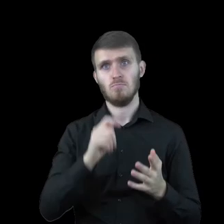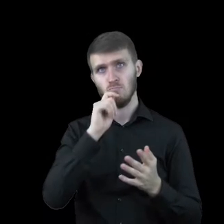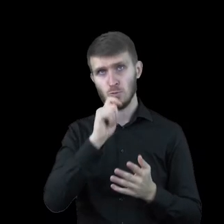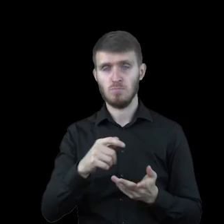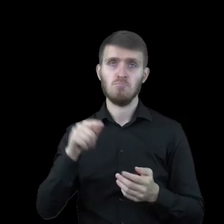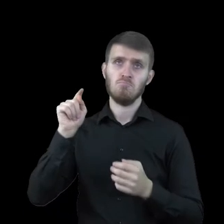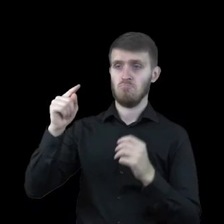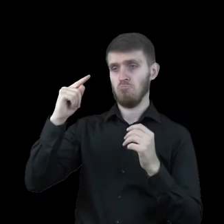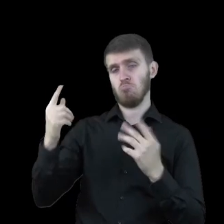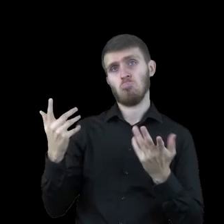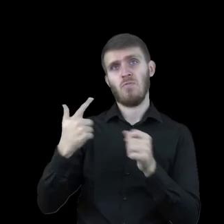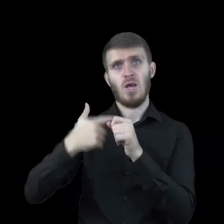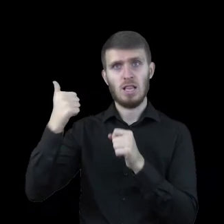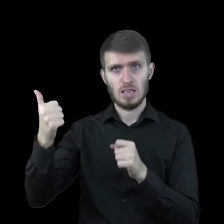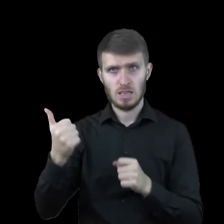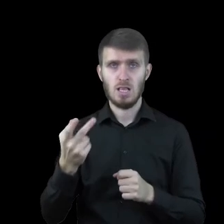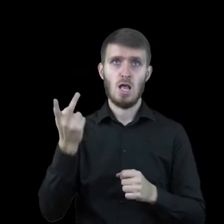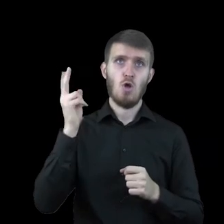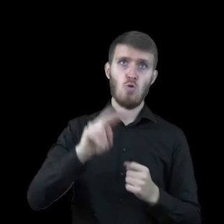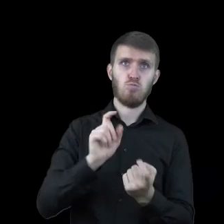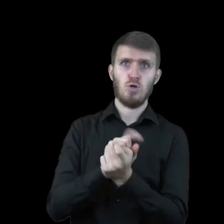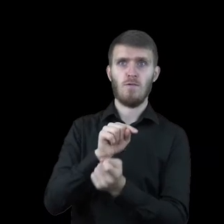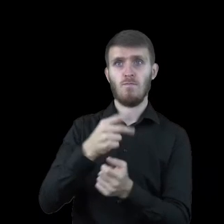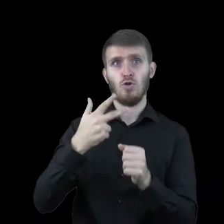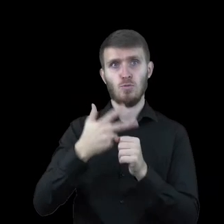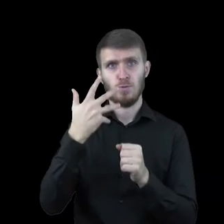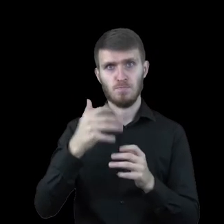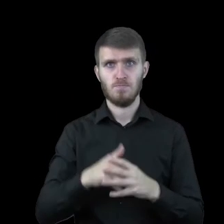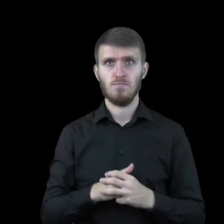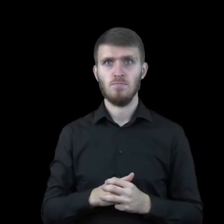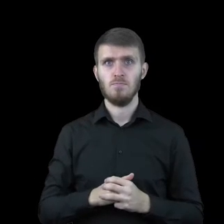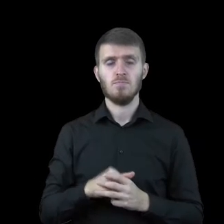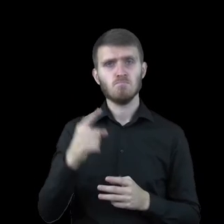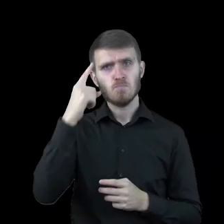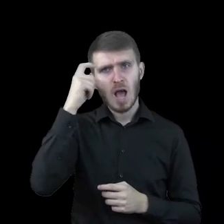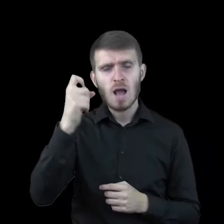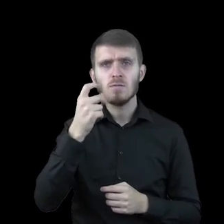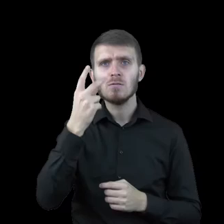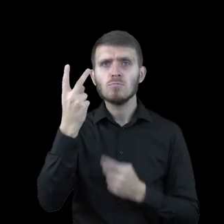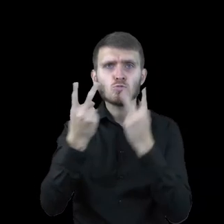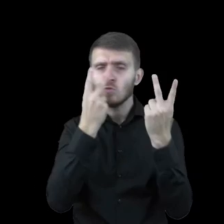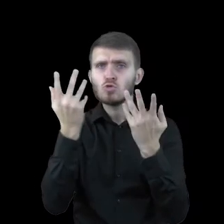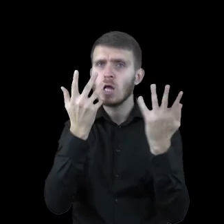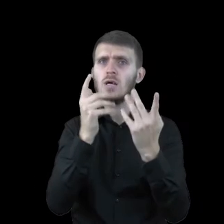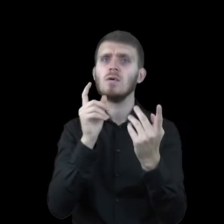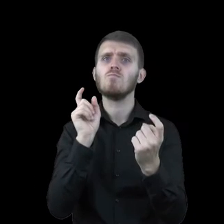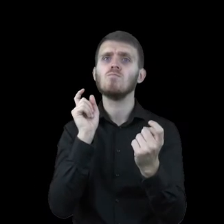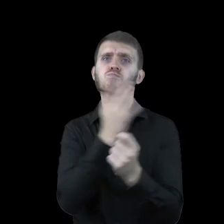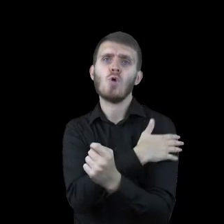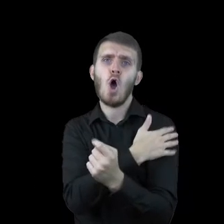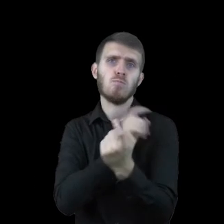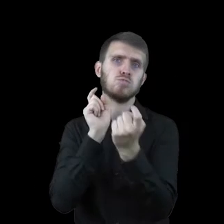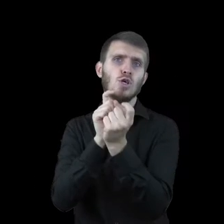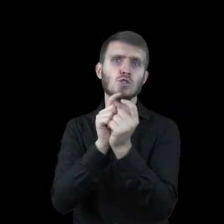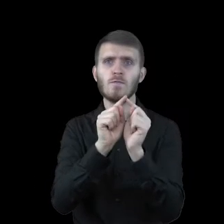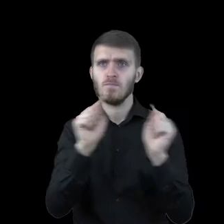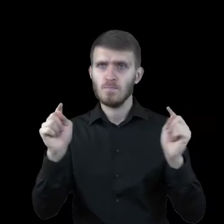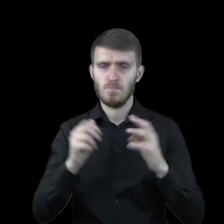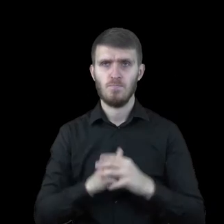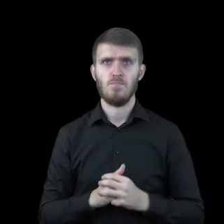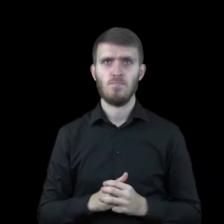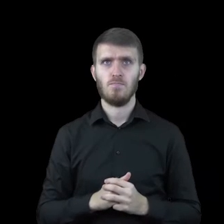I teraz załóżmy sobie, że długość tego boku to 21, a tego 35. I teraz